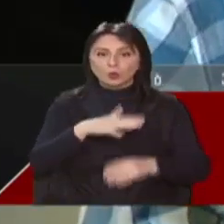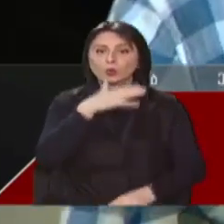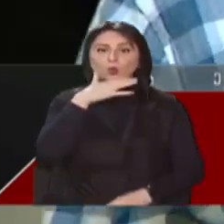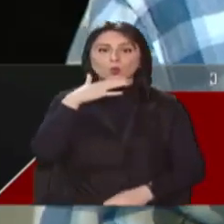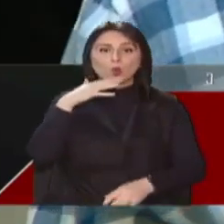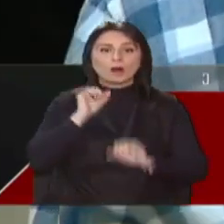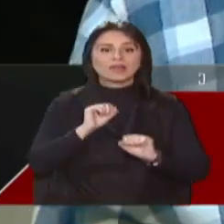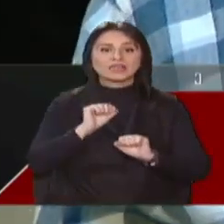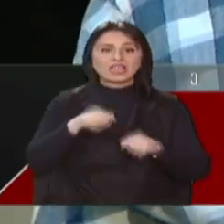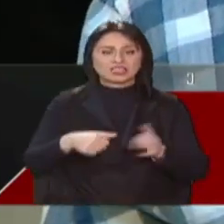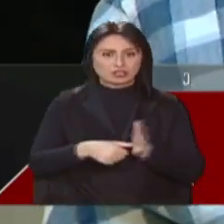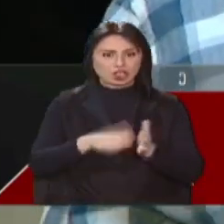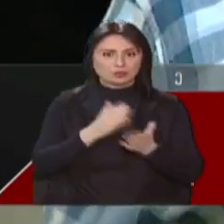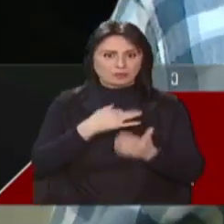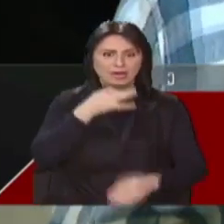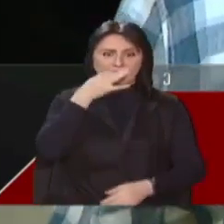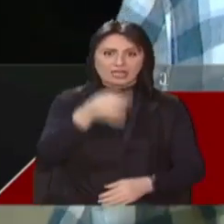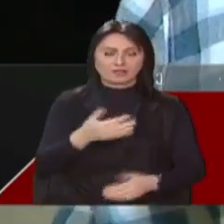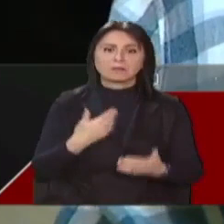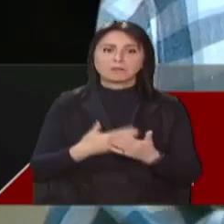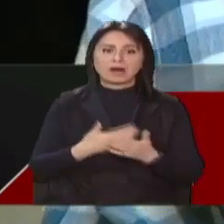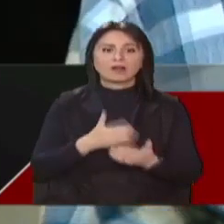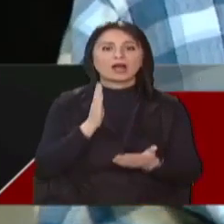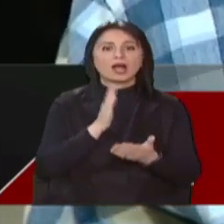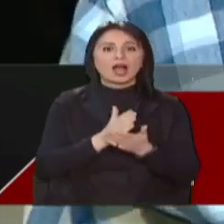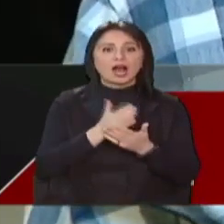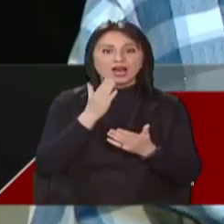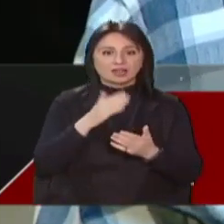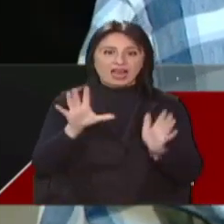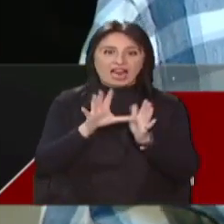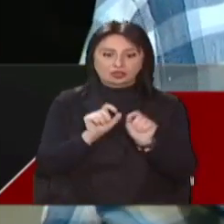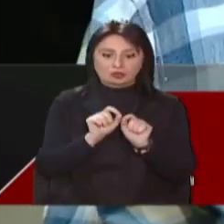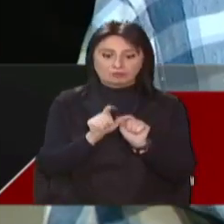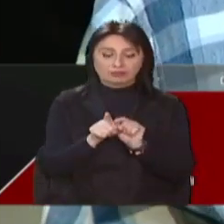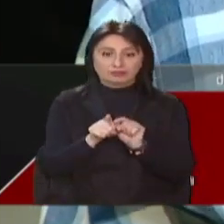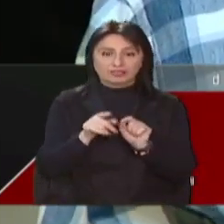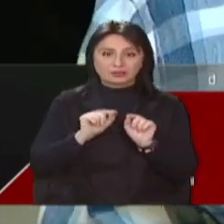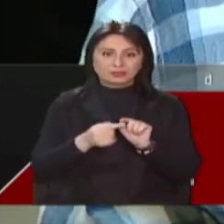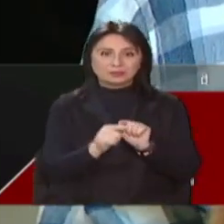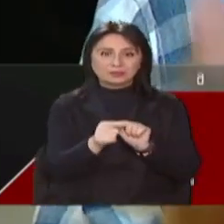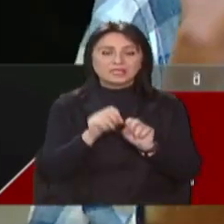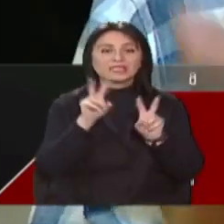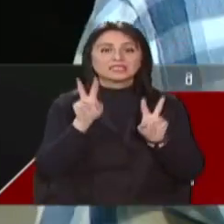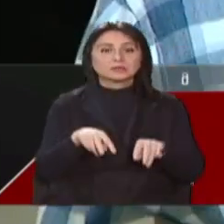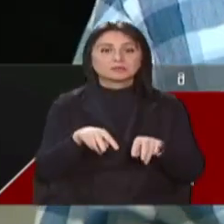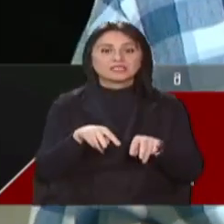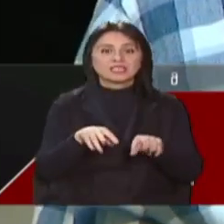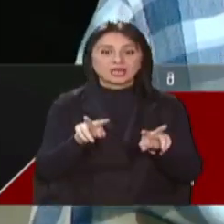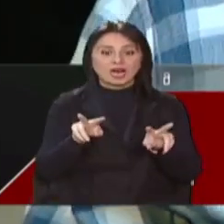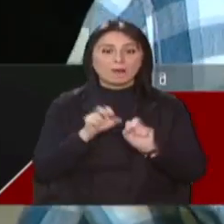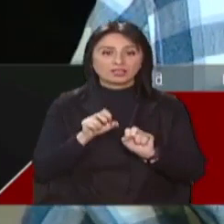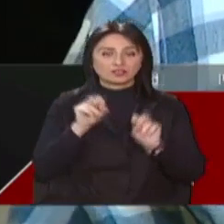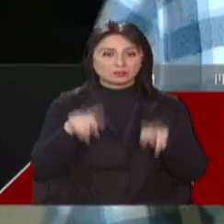Უამრავი დაცვის საშუალება. Მე გეტყვით ახლა თქვენ, არის გაჟონვის სპეციალური